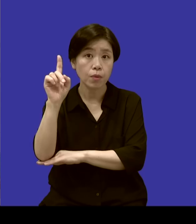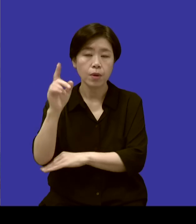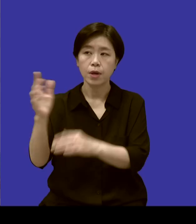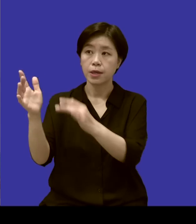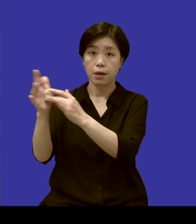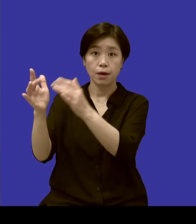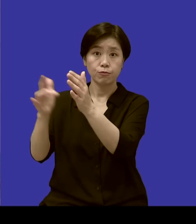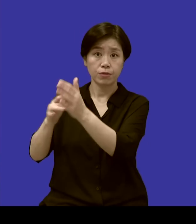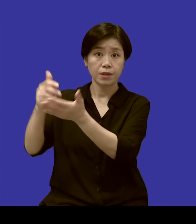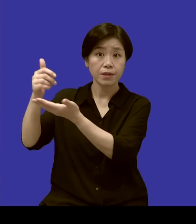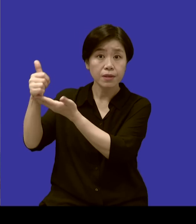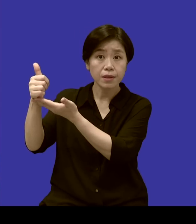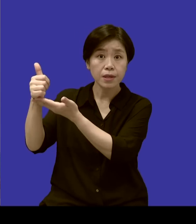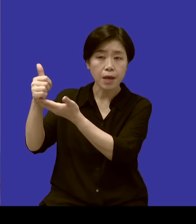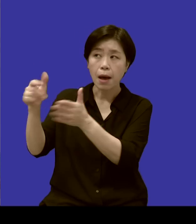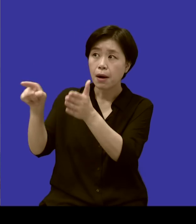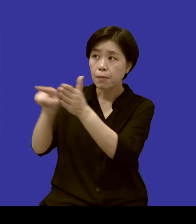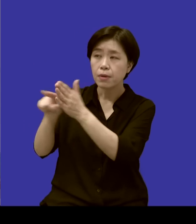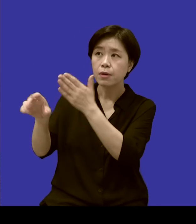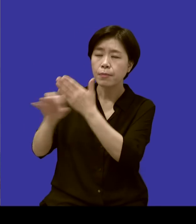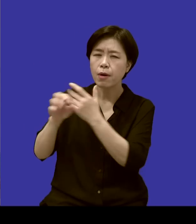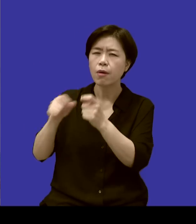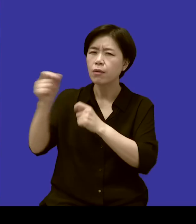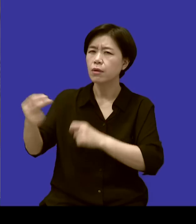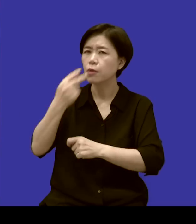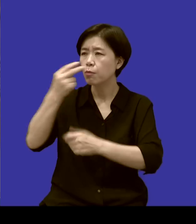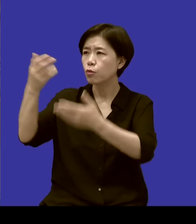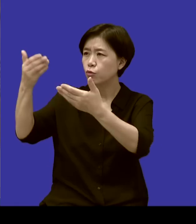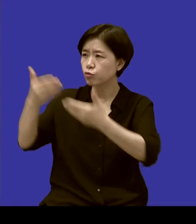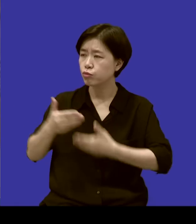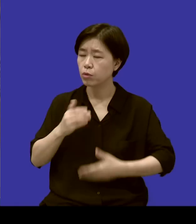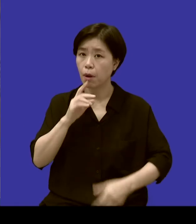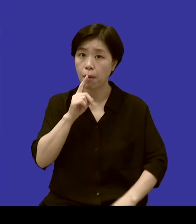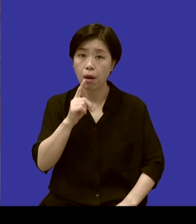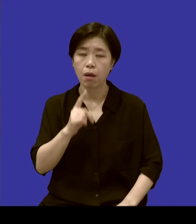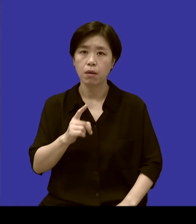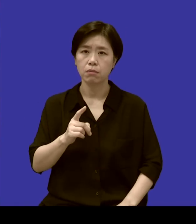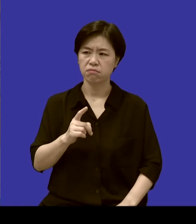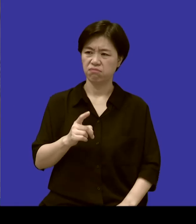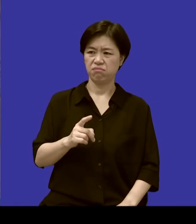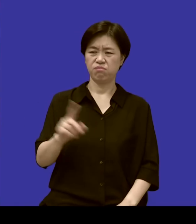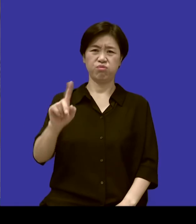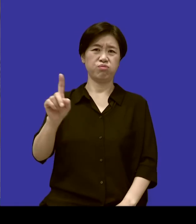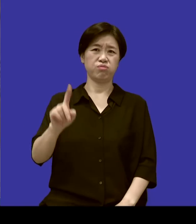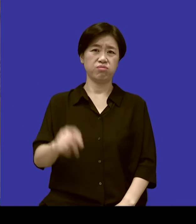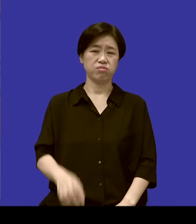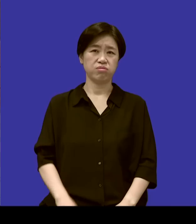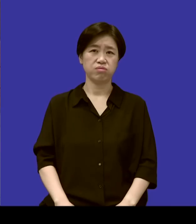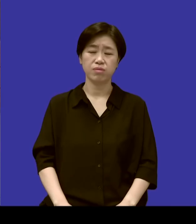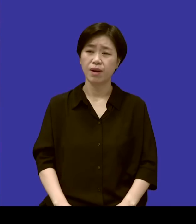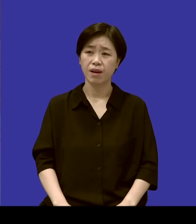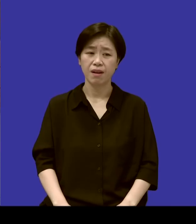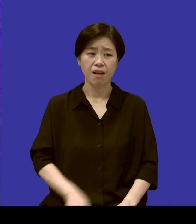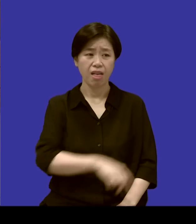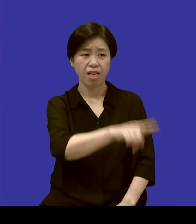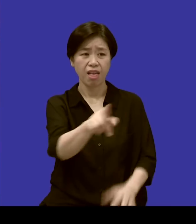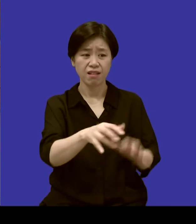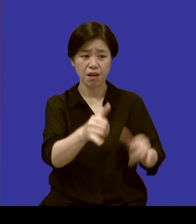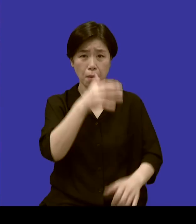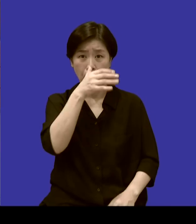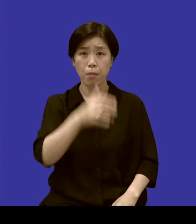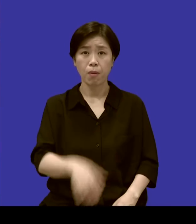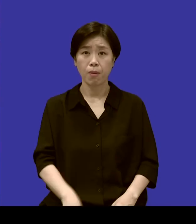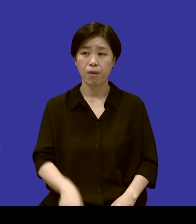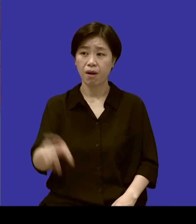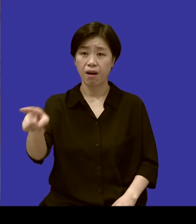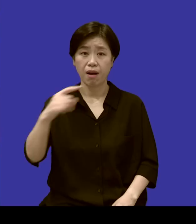그러면 하나님이 영원한 생명을 주신다 그러는 거예요. 그래서 내가 참 이 사람들은 어디서 이런 말을 꾸며가지고 웬만하면